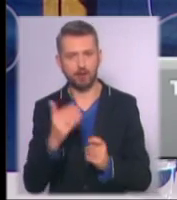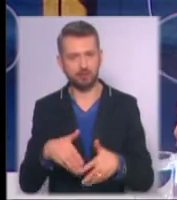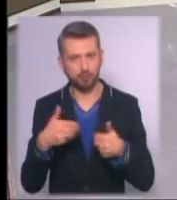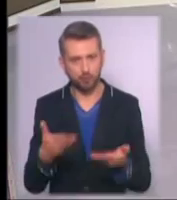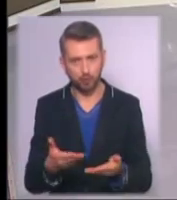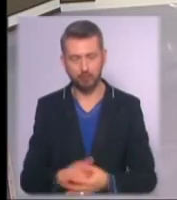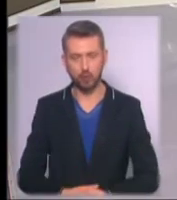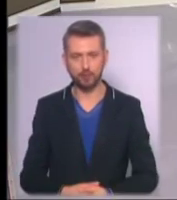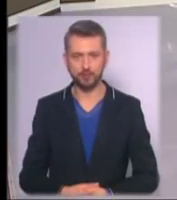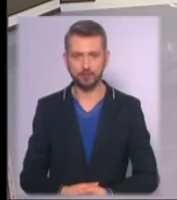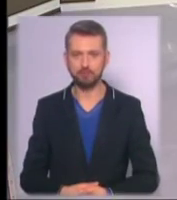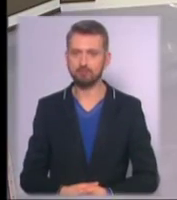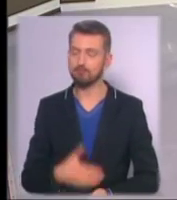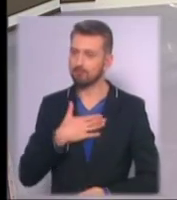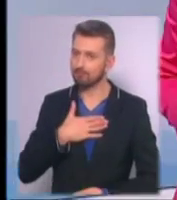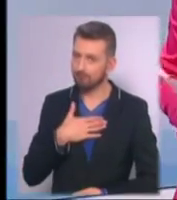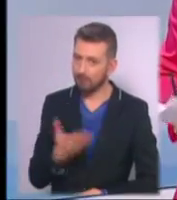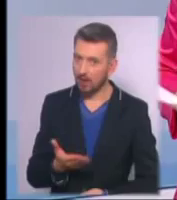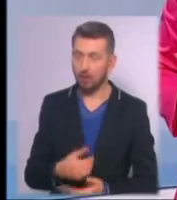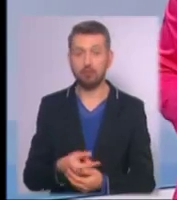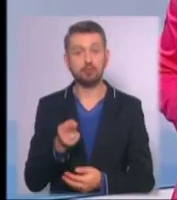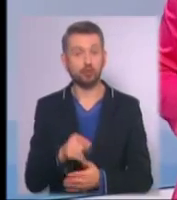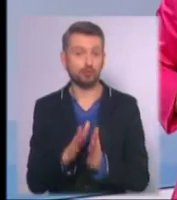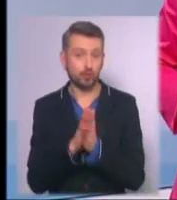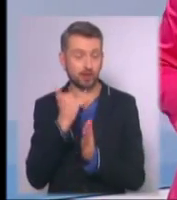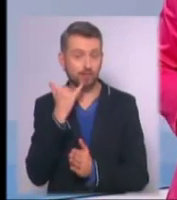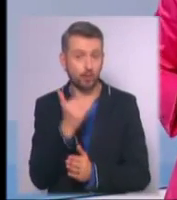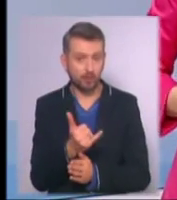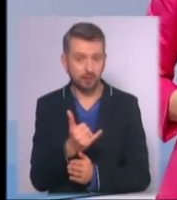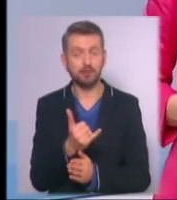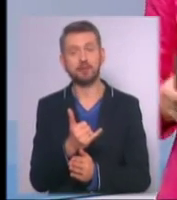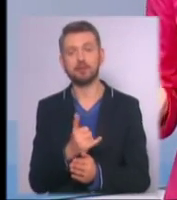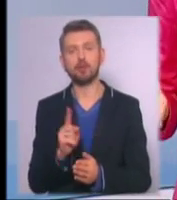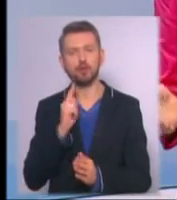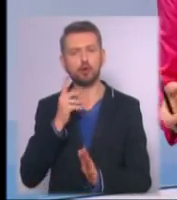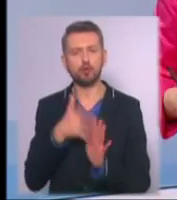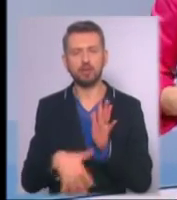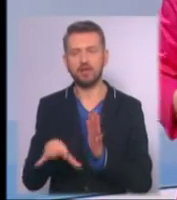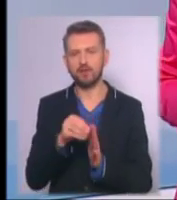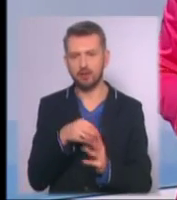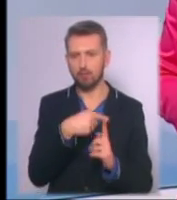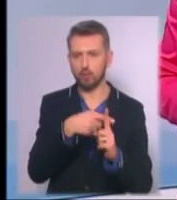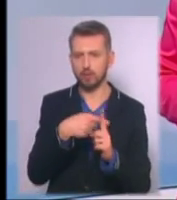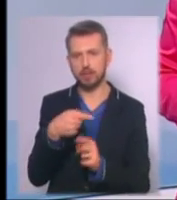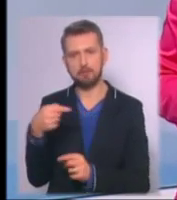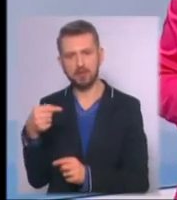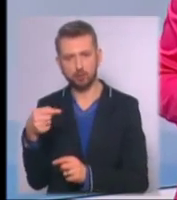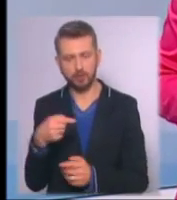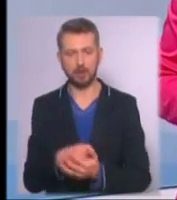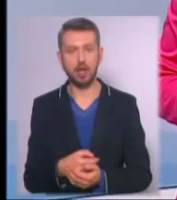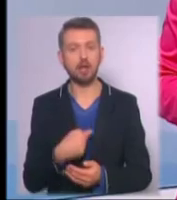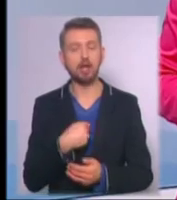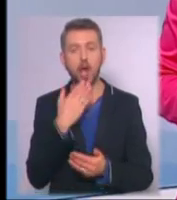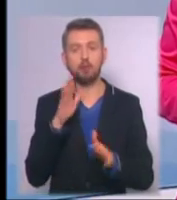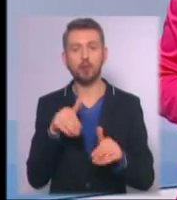перемикайте. Дякую, Лейло. Тож долучайтеся і ви до дискусії, аби зрозуміти всі за і проти урядових нововведень. Я ж